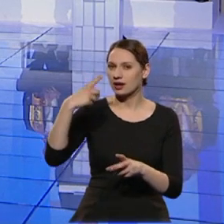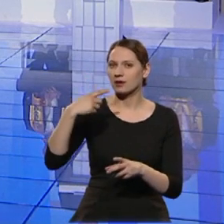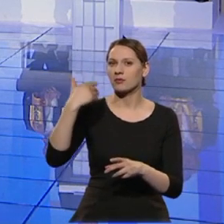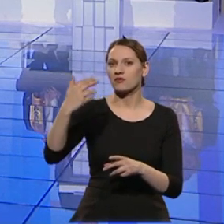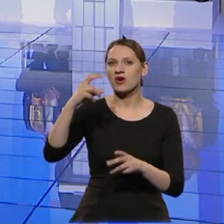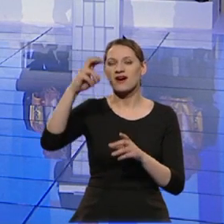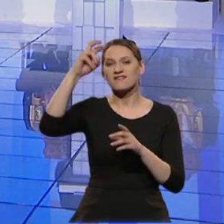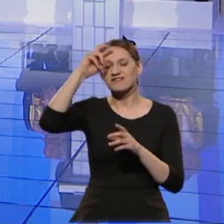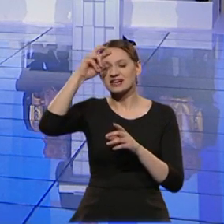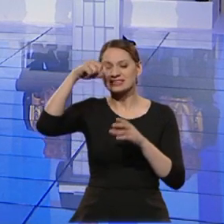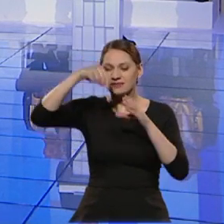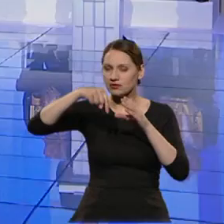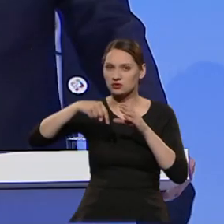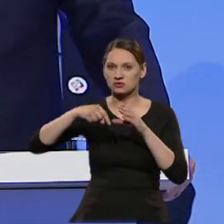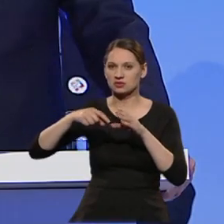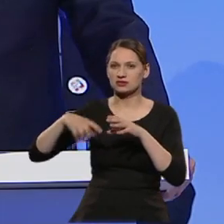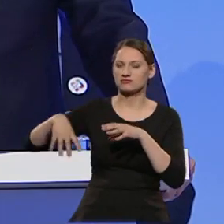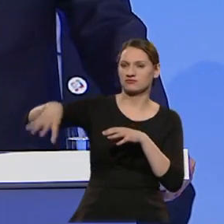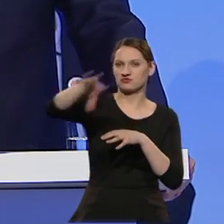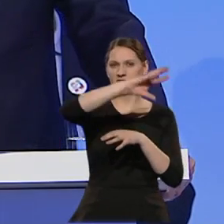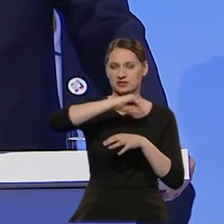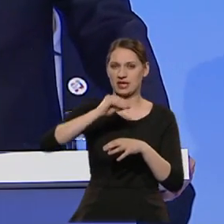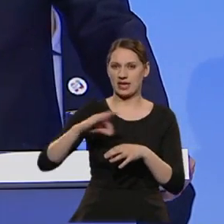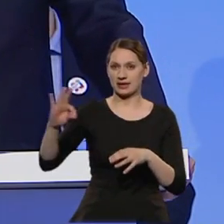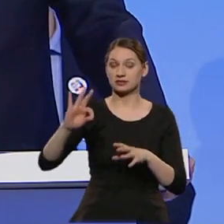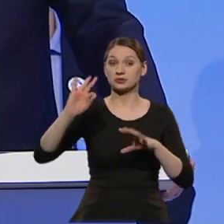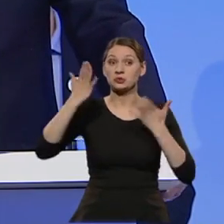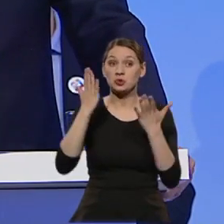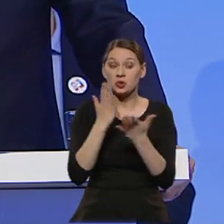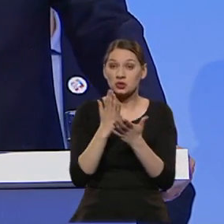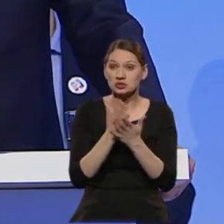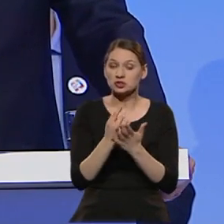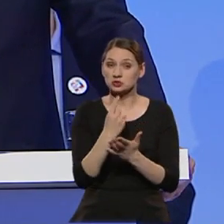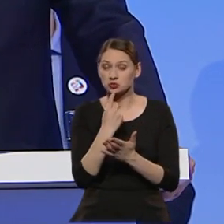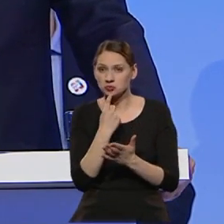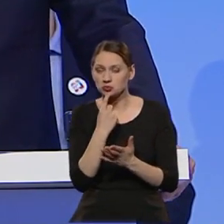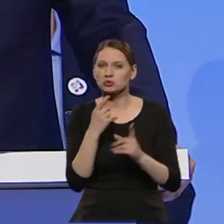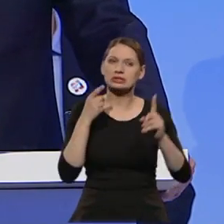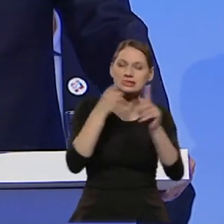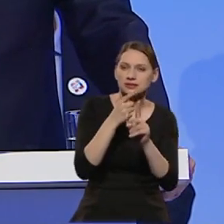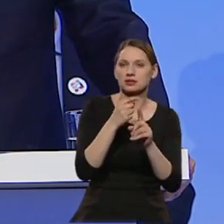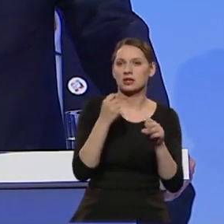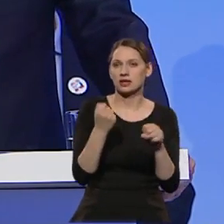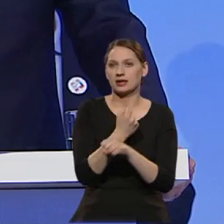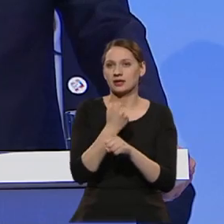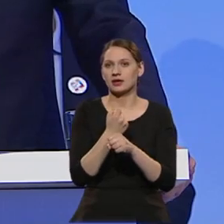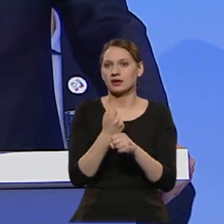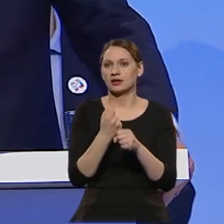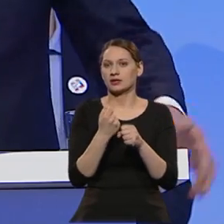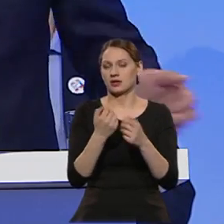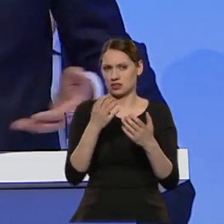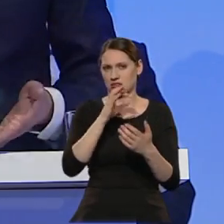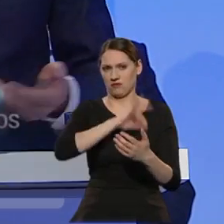ex banchiere, propone agli elettori un welfare più forte e la riduzione del divario tra ricchi e poveri. In Lituania